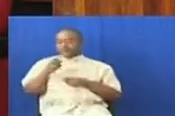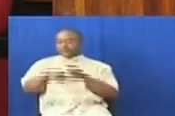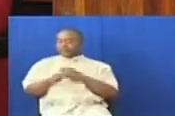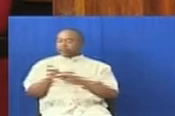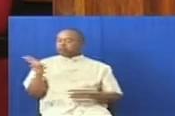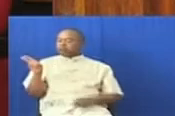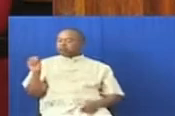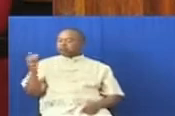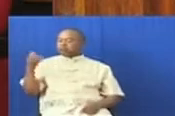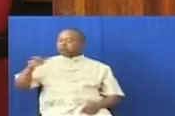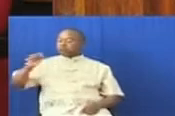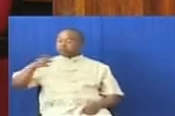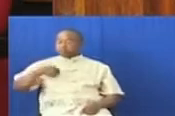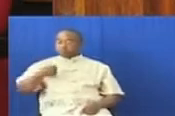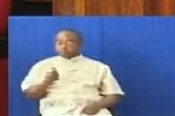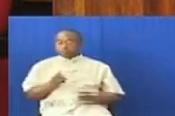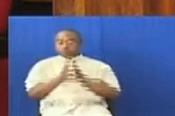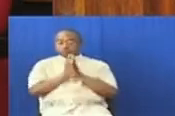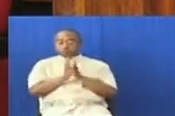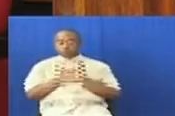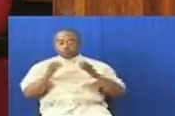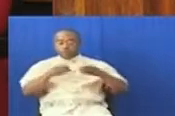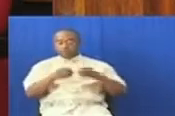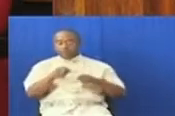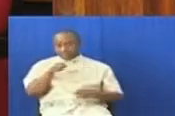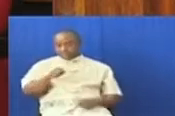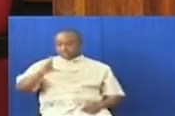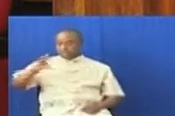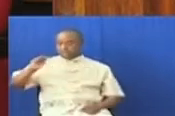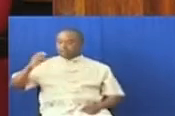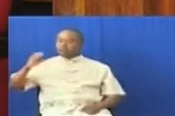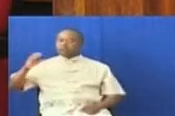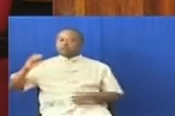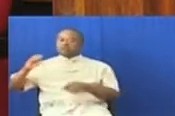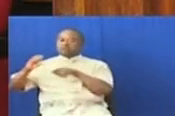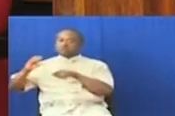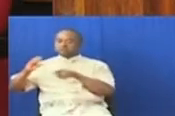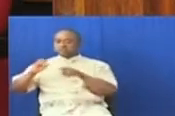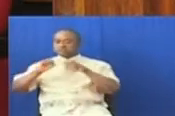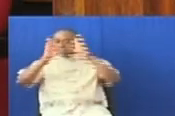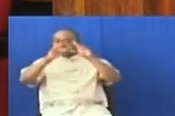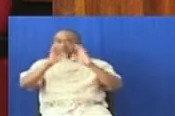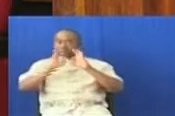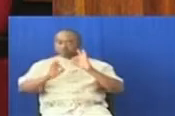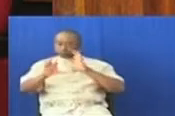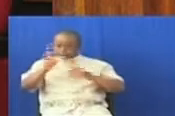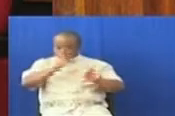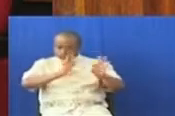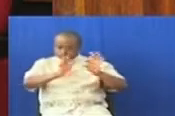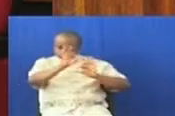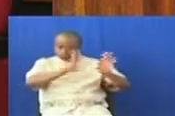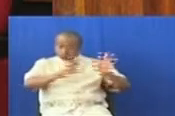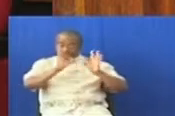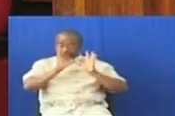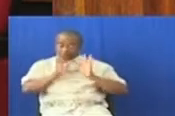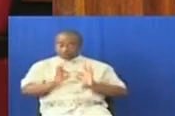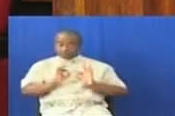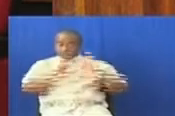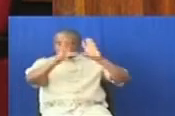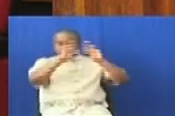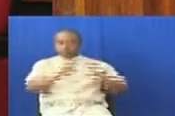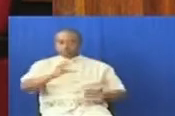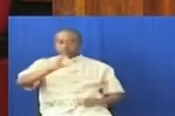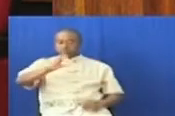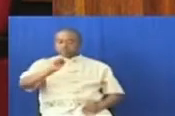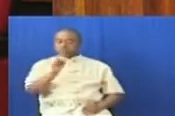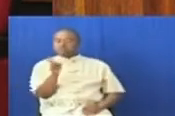wenzetu wa kamati ya LAC kwa taarifa yao nzuri ambayo imedadavua vizuri taarifa ya CAG kwa ufupi.